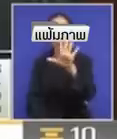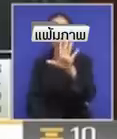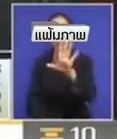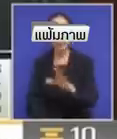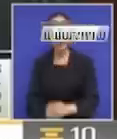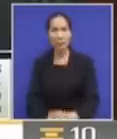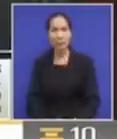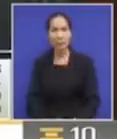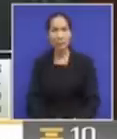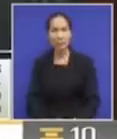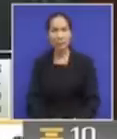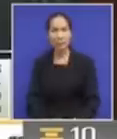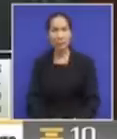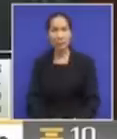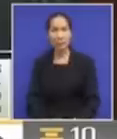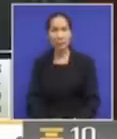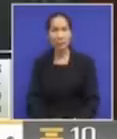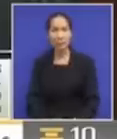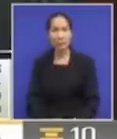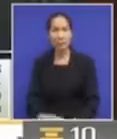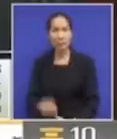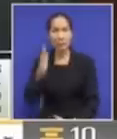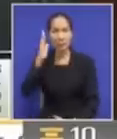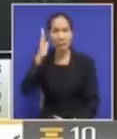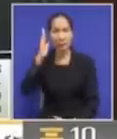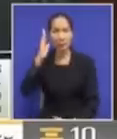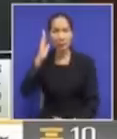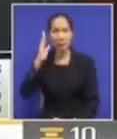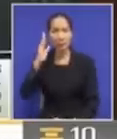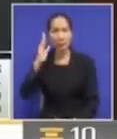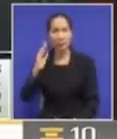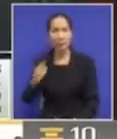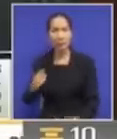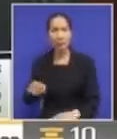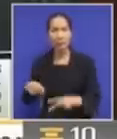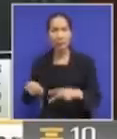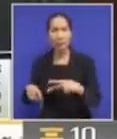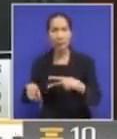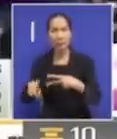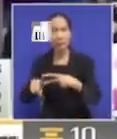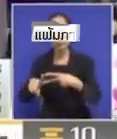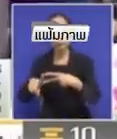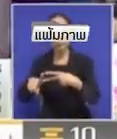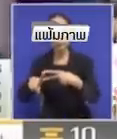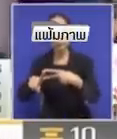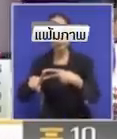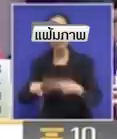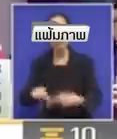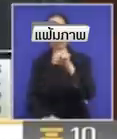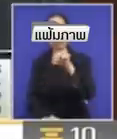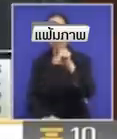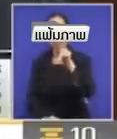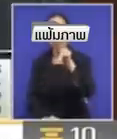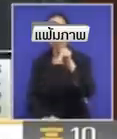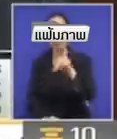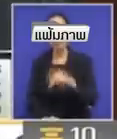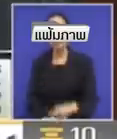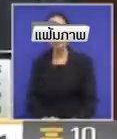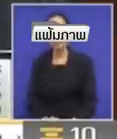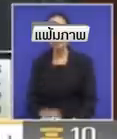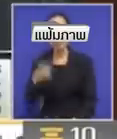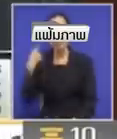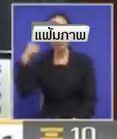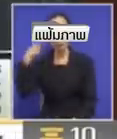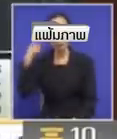ได ้ก็ได ้ไม่มีปัญหาแต่มันจะได้ไหมล่ะเพื่อไทยเขาจะยอมไหม ใช่ ใช่ไหมเพื่อไทยเขาจะยอมไหม